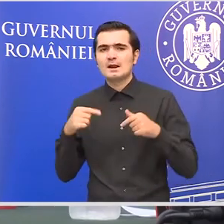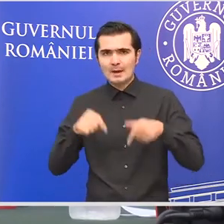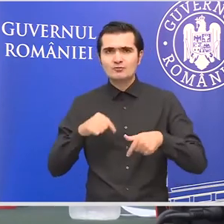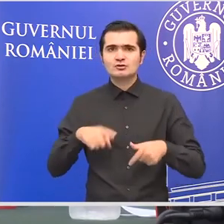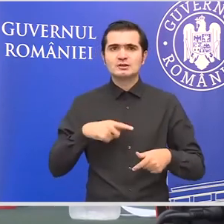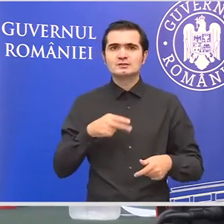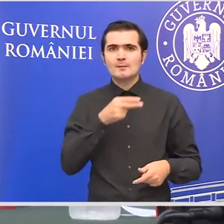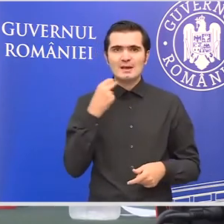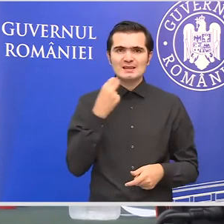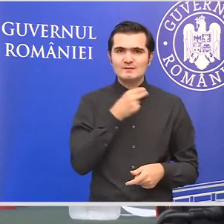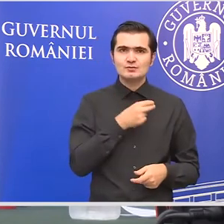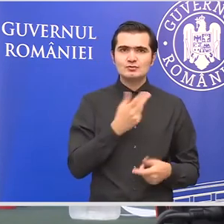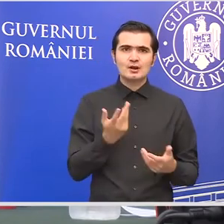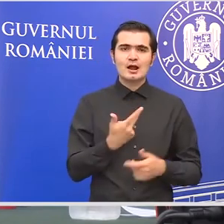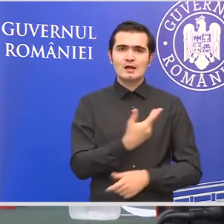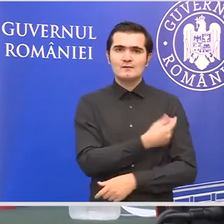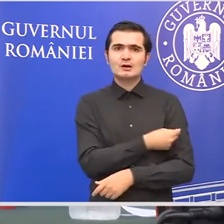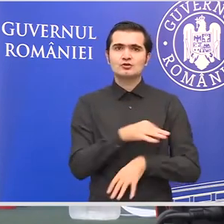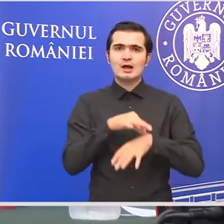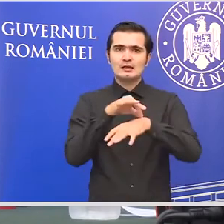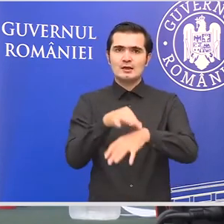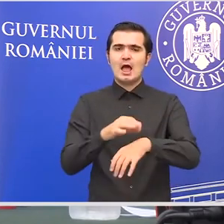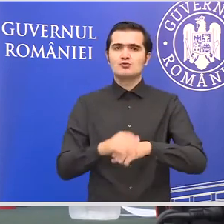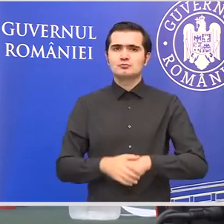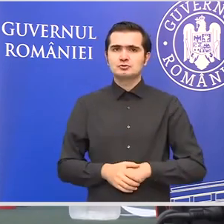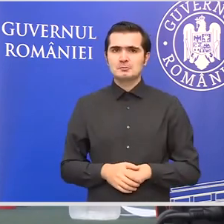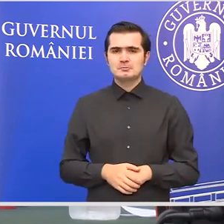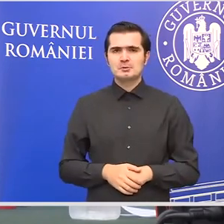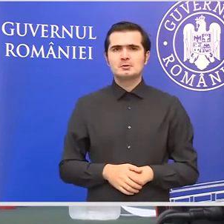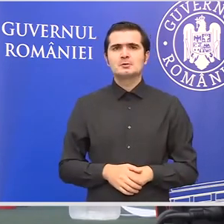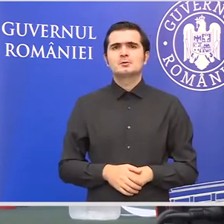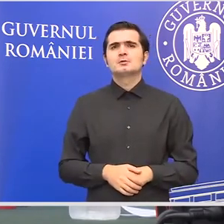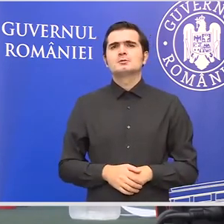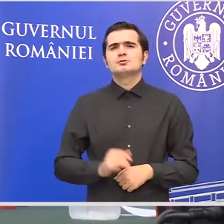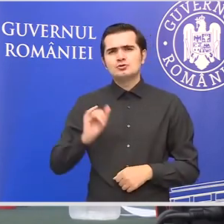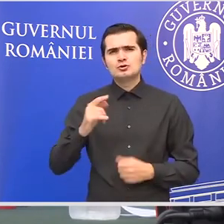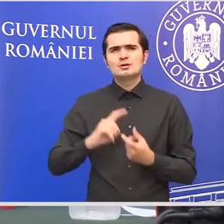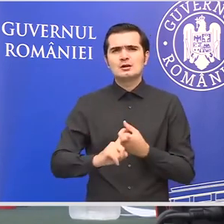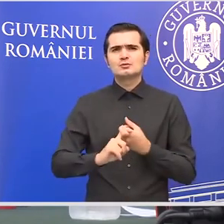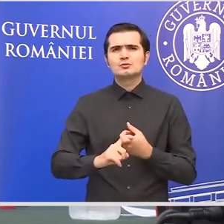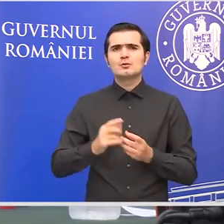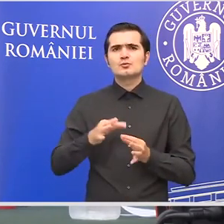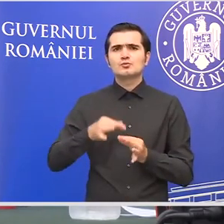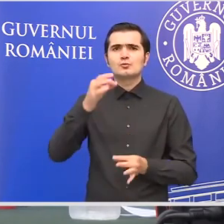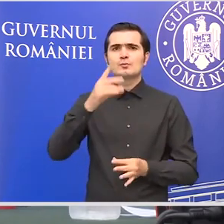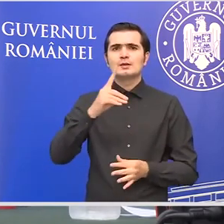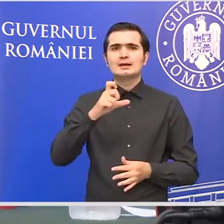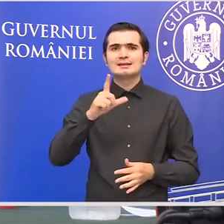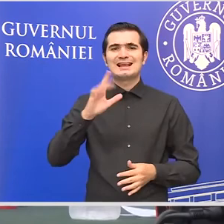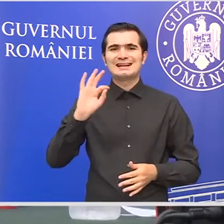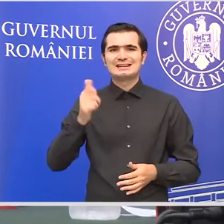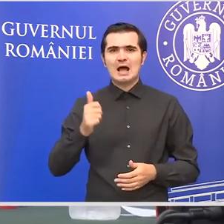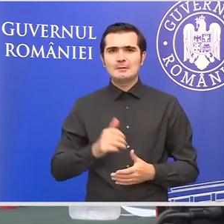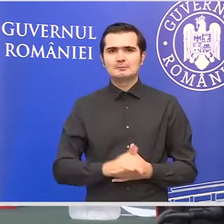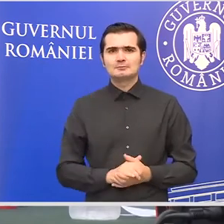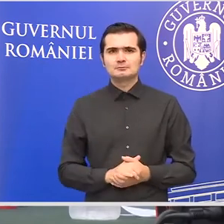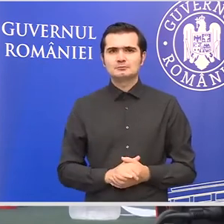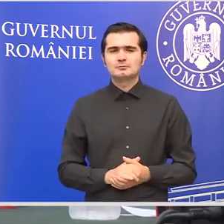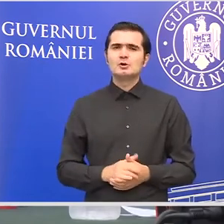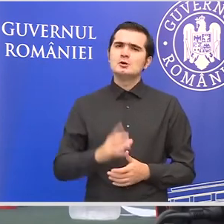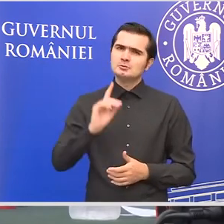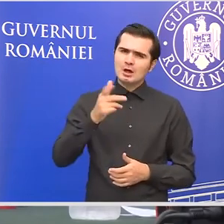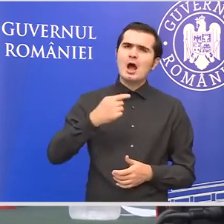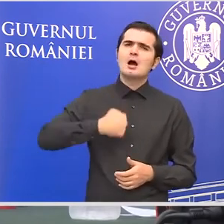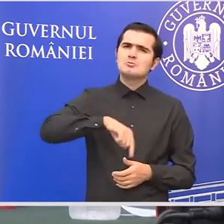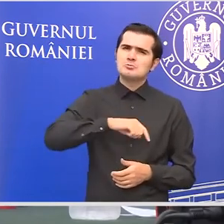beneficiile pe care vaccinarea ni le aduce chiar vis-a-vis de varianta Delta. Adică în ciuda faptului că anticipăm că